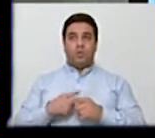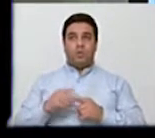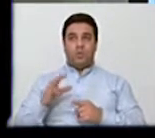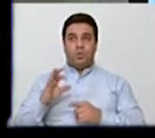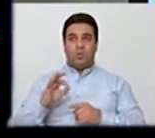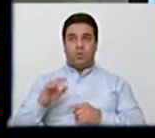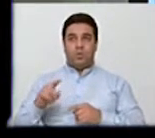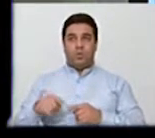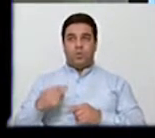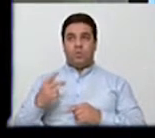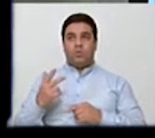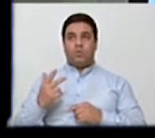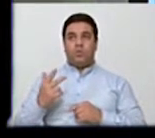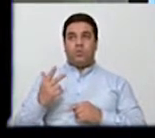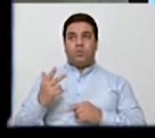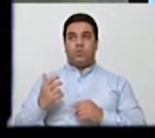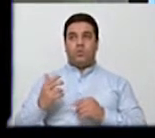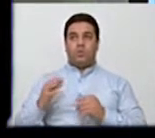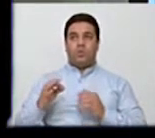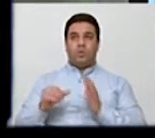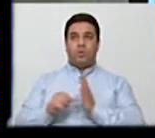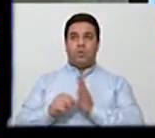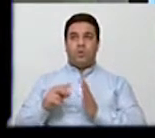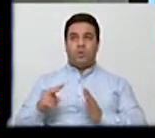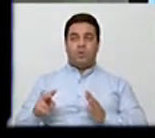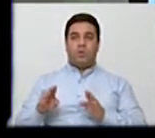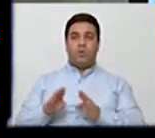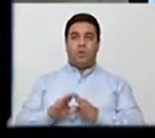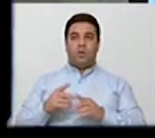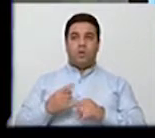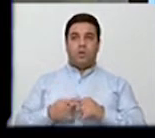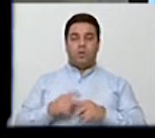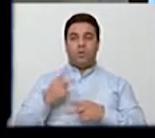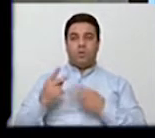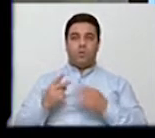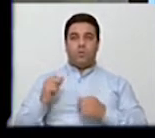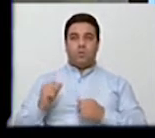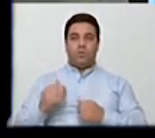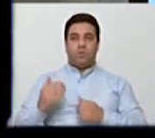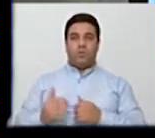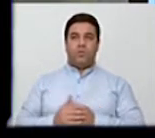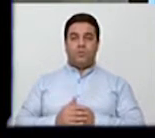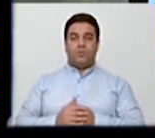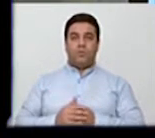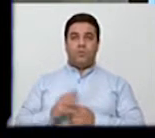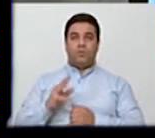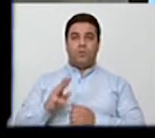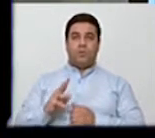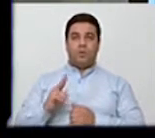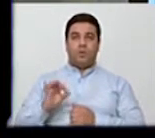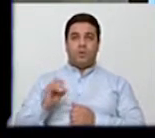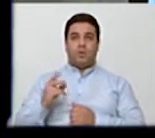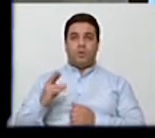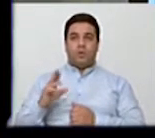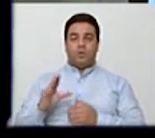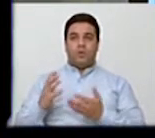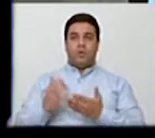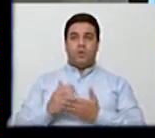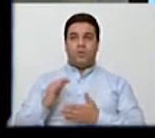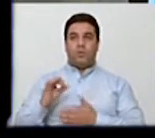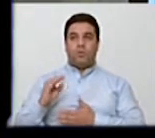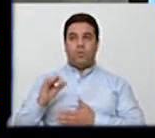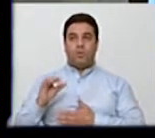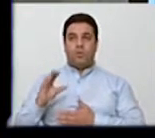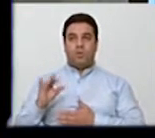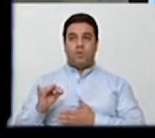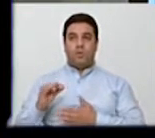ml yoki 0,1000 dan 306 litrga teng ekanligini ko'rishimiz mumkin. Molar konsentratsiyani topish formulasi